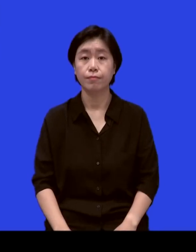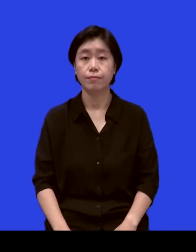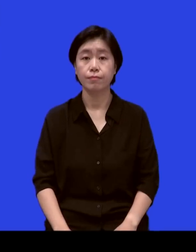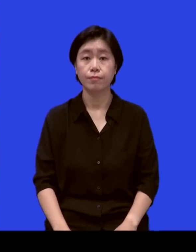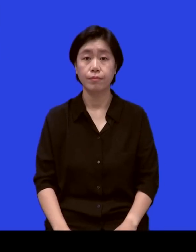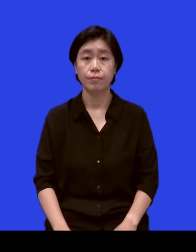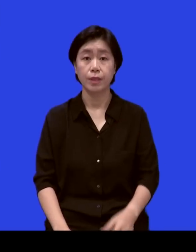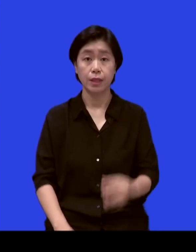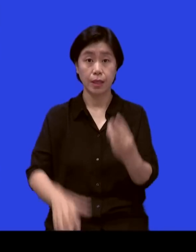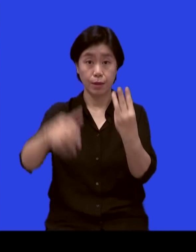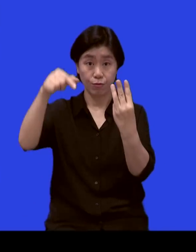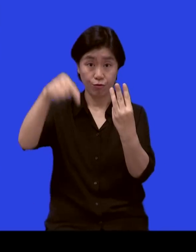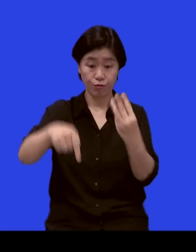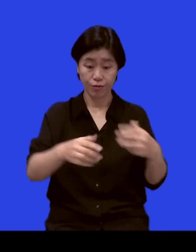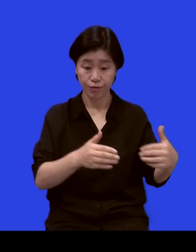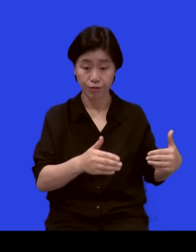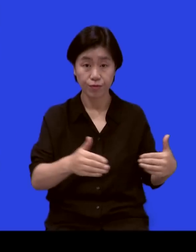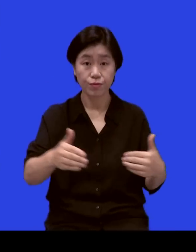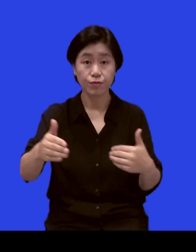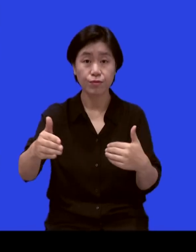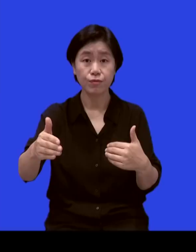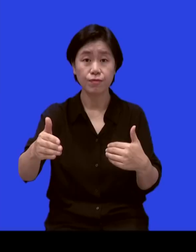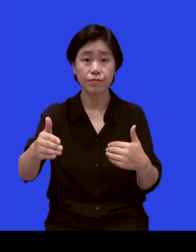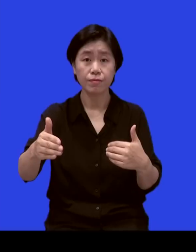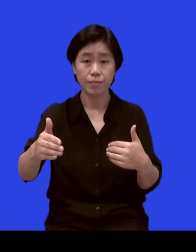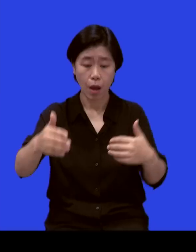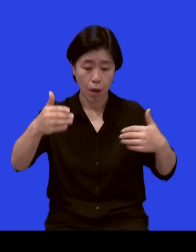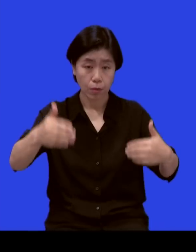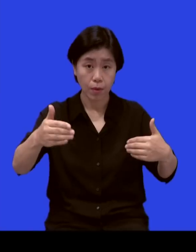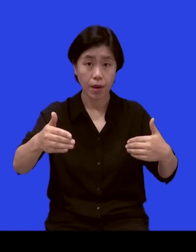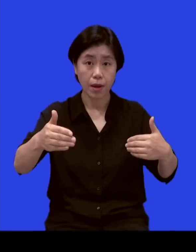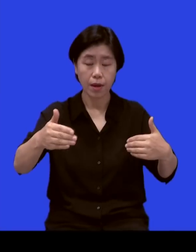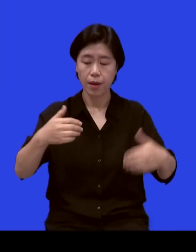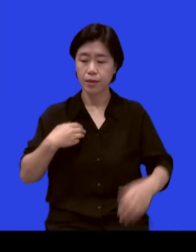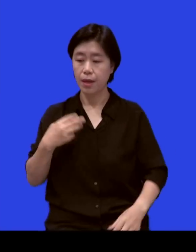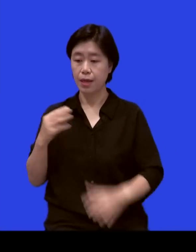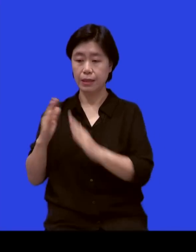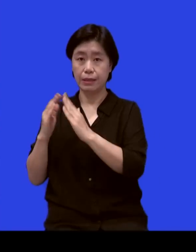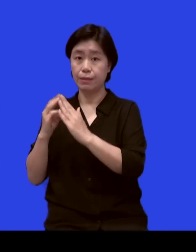저희 가족은 서울에서 왔다 갔다 할 수 없잖아요. 네네. 그래서 이제 저희